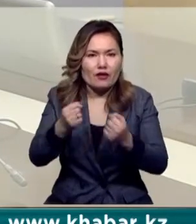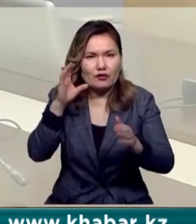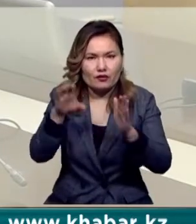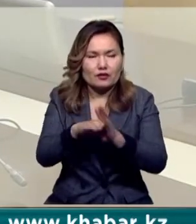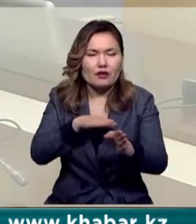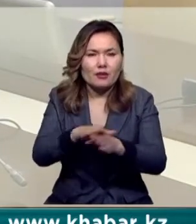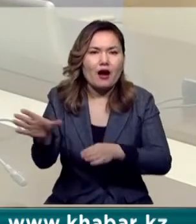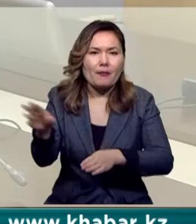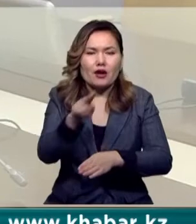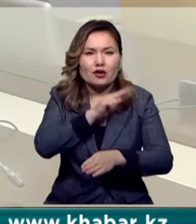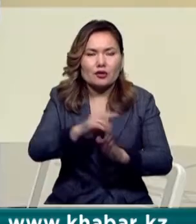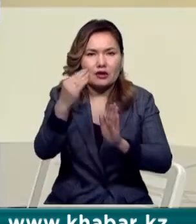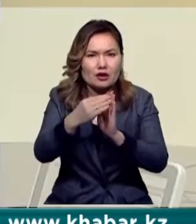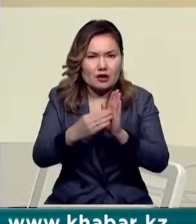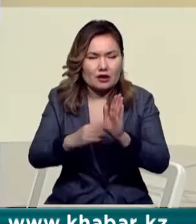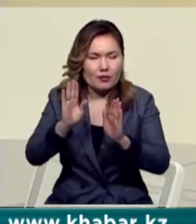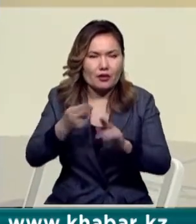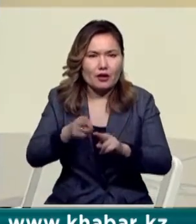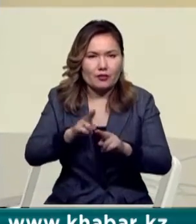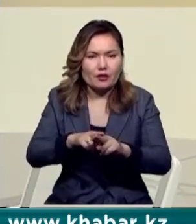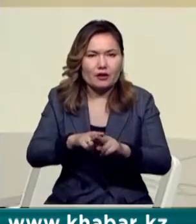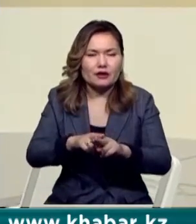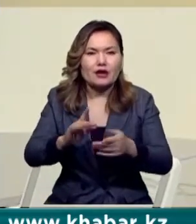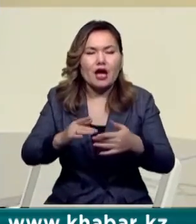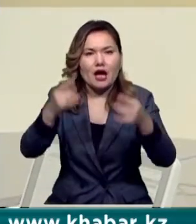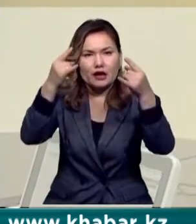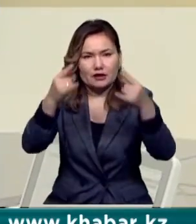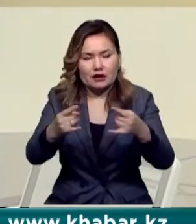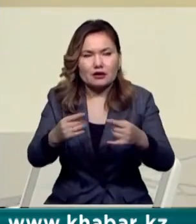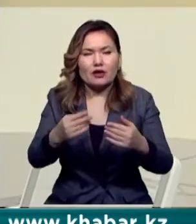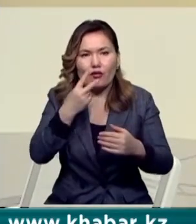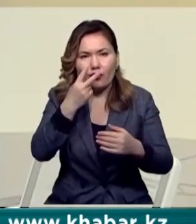барлық жұмыстар жазылып тұрады, бірақ біздер оны көре алмады недік. Ол жұмыс жасалып атырма жоқ.